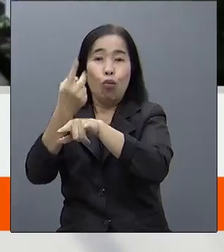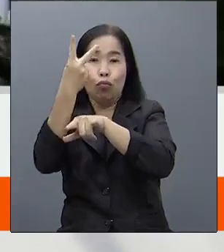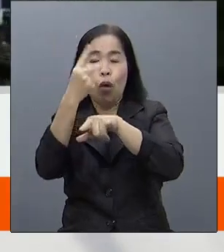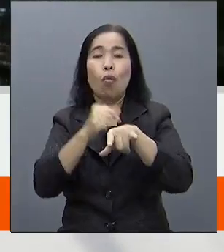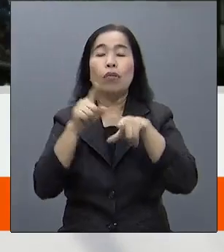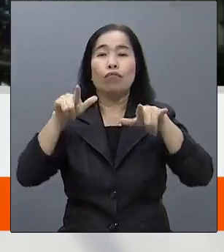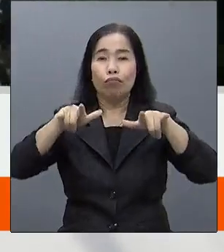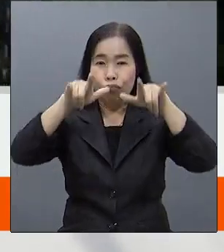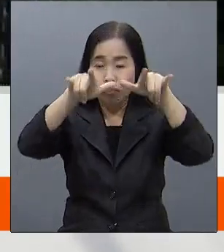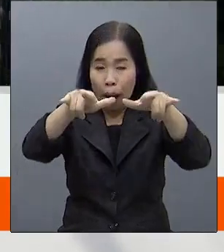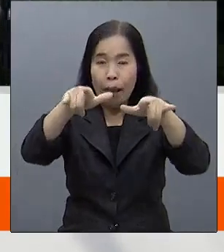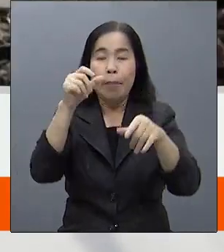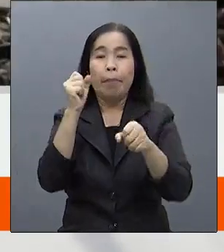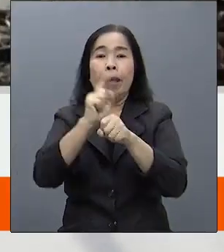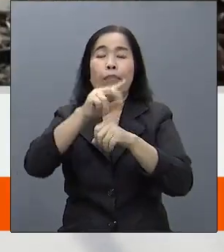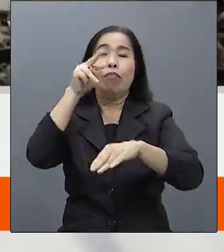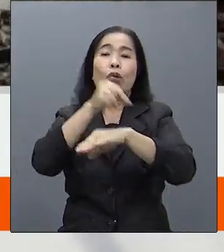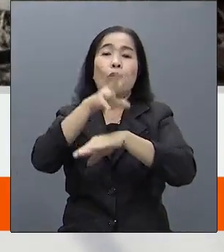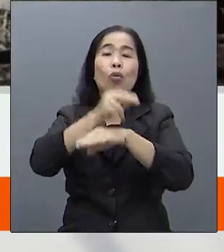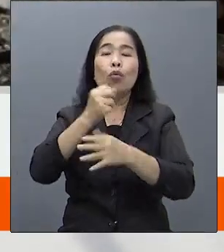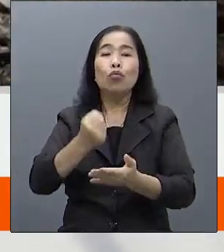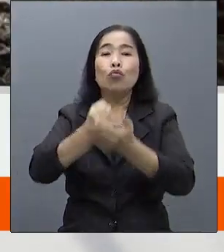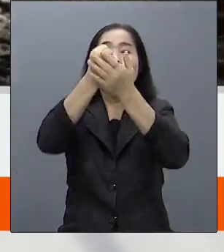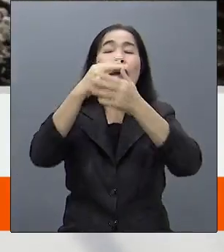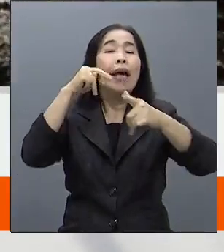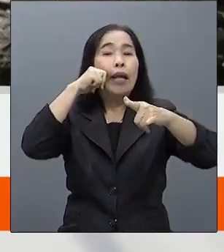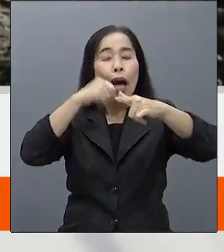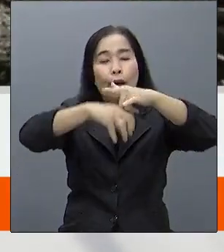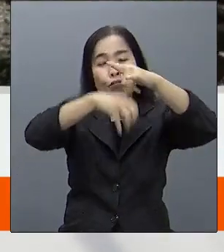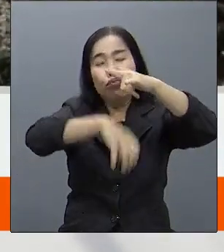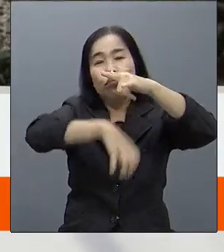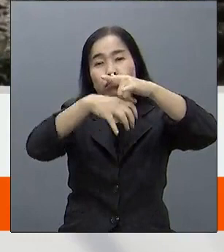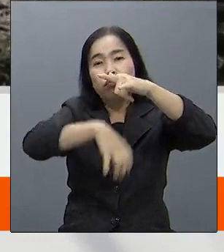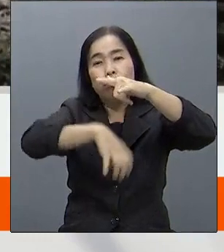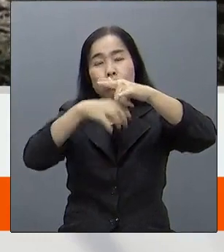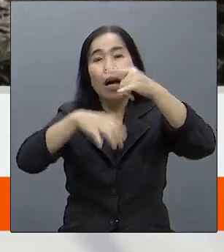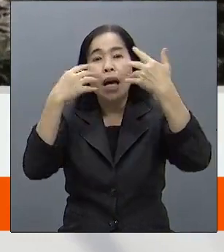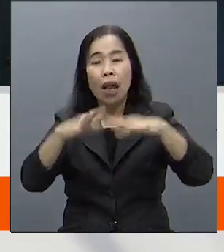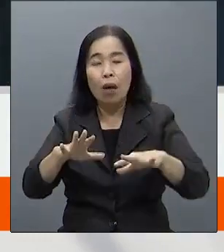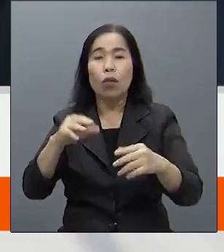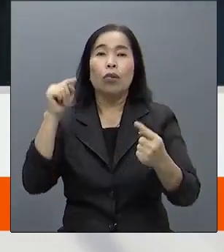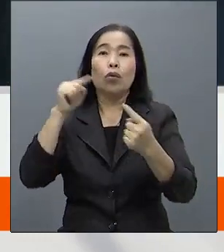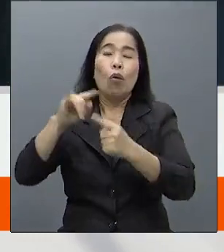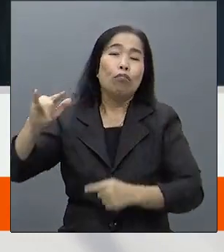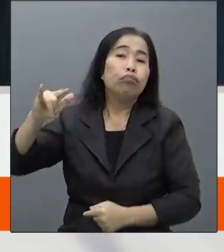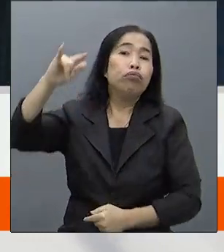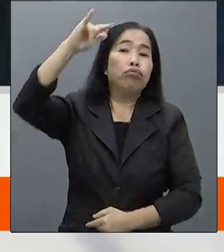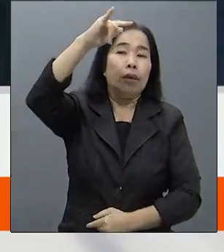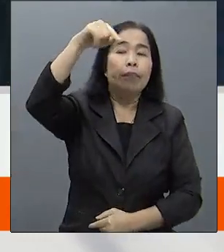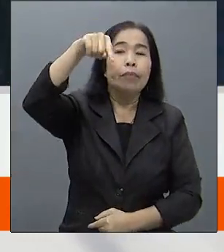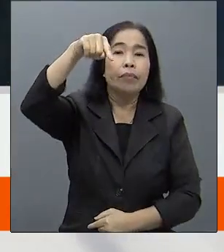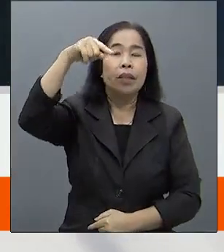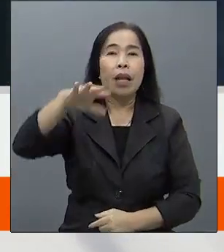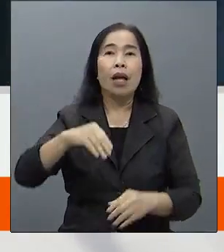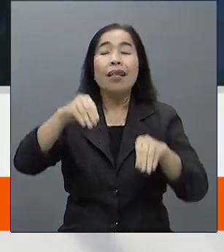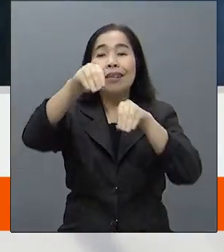ที่ที่นครนายกนะครับเพื่อดับไฟป่าโดยเฉพาะในพื้นที่ที่เป็นพื้นที่สูงนะครับซึ่งทางภ